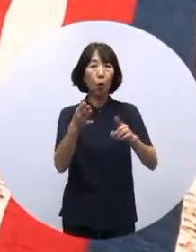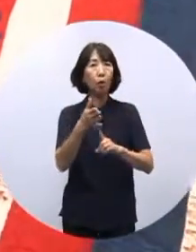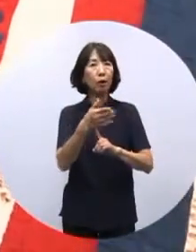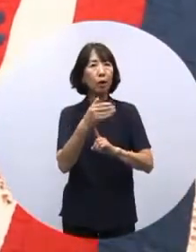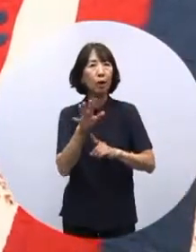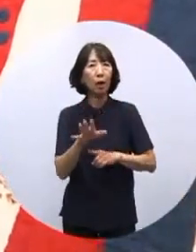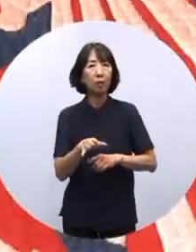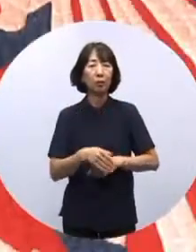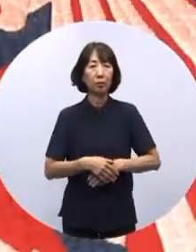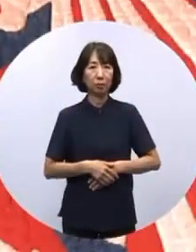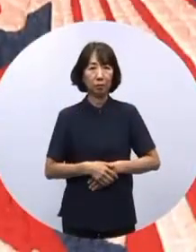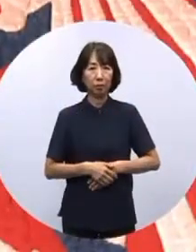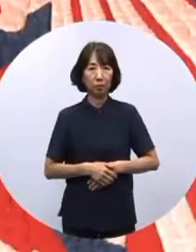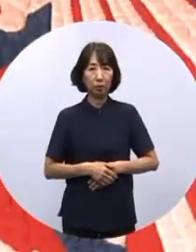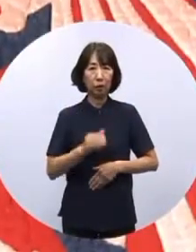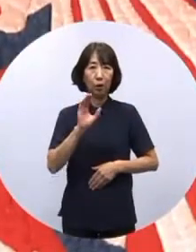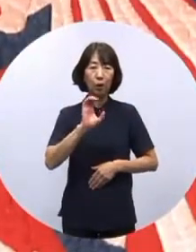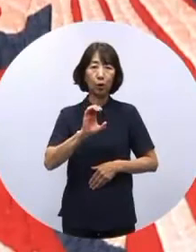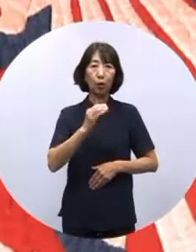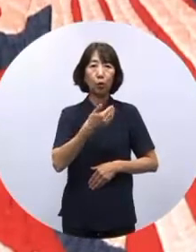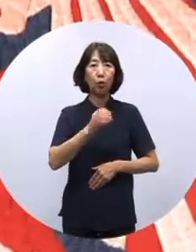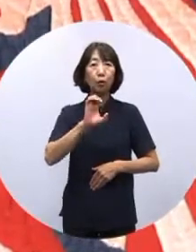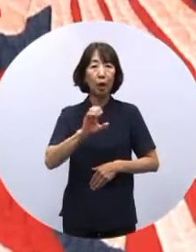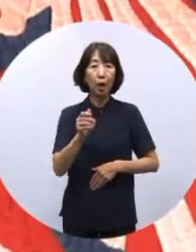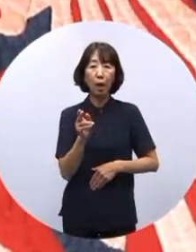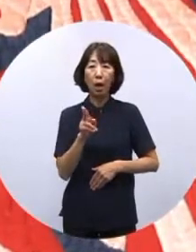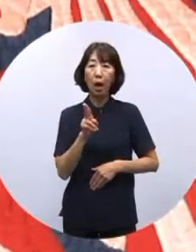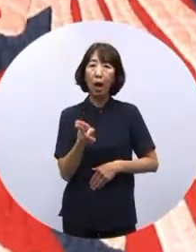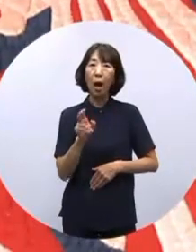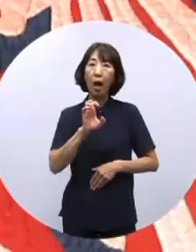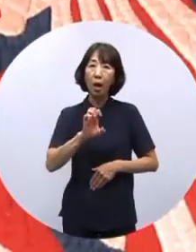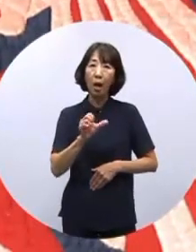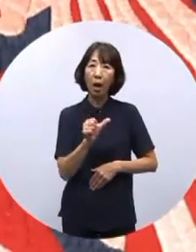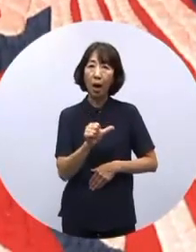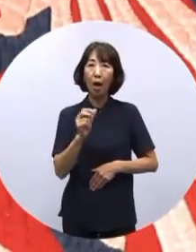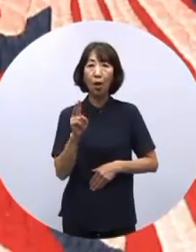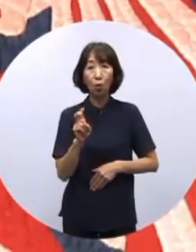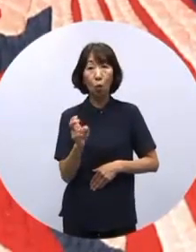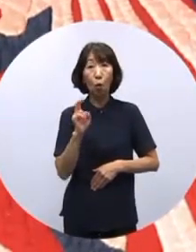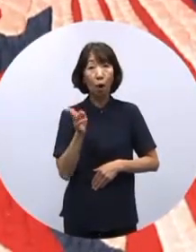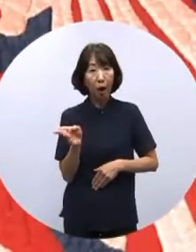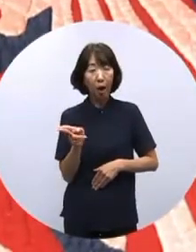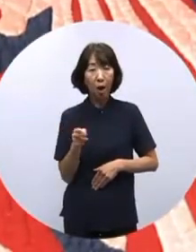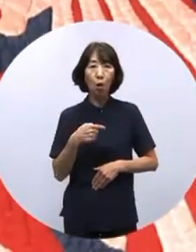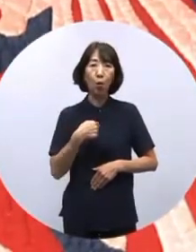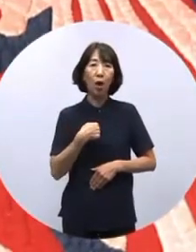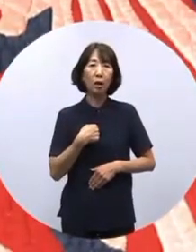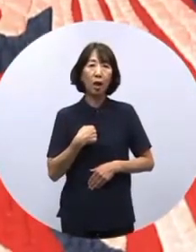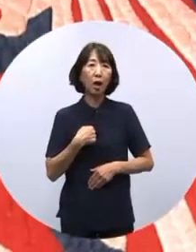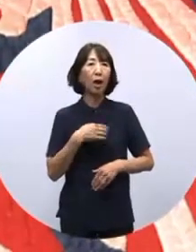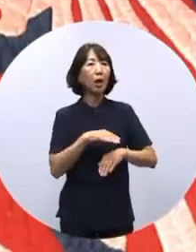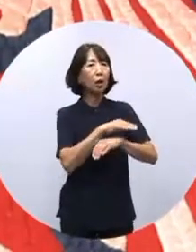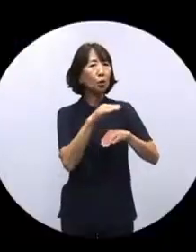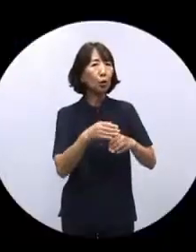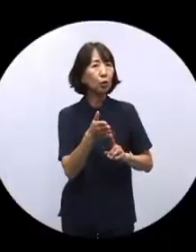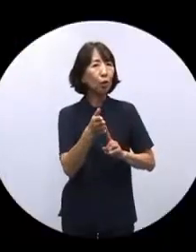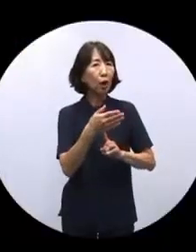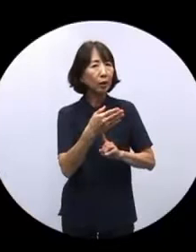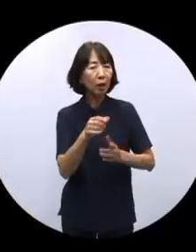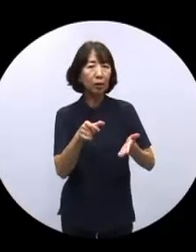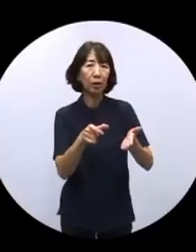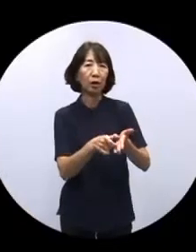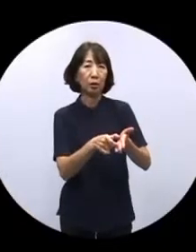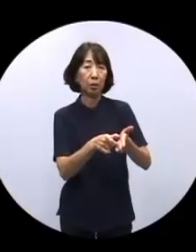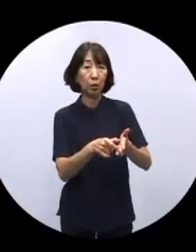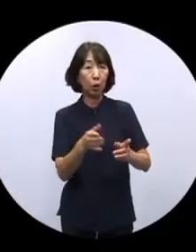され、クエハエアロハ、我が愛しの旗 と刻まれています。